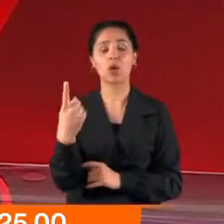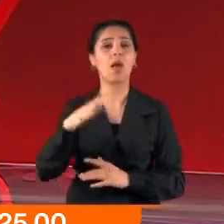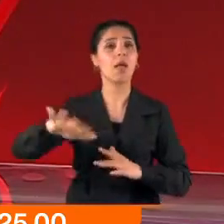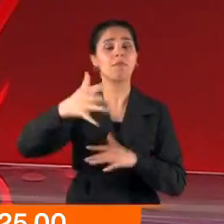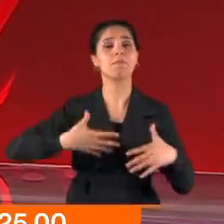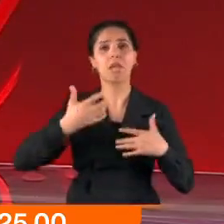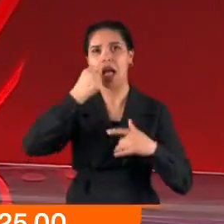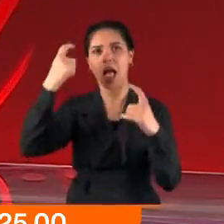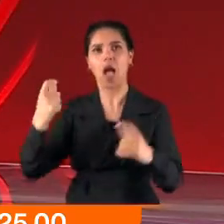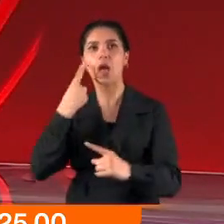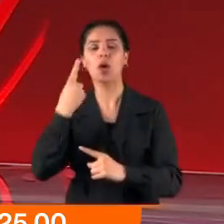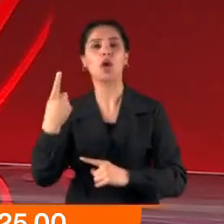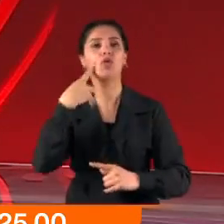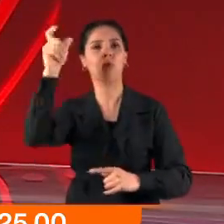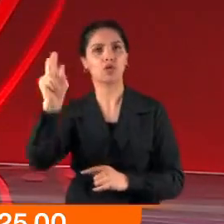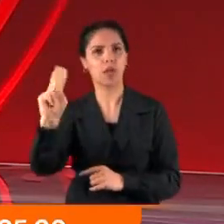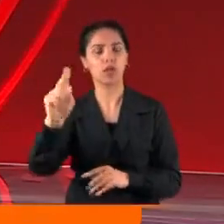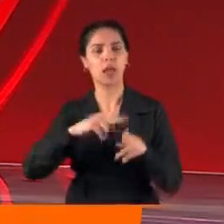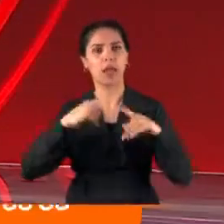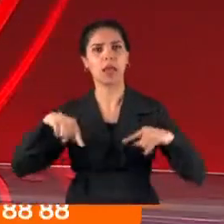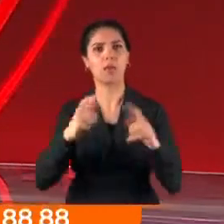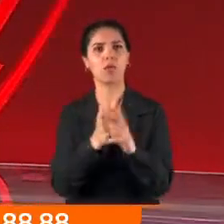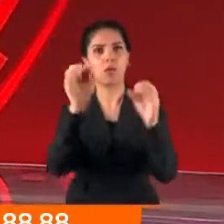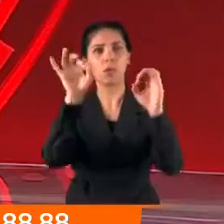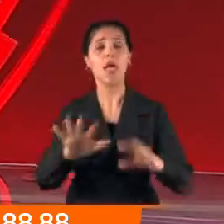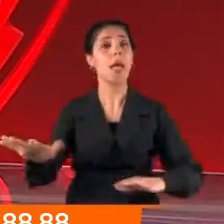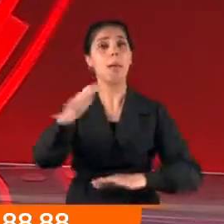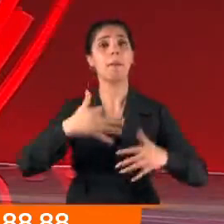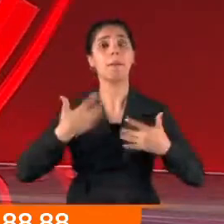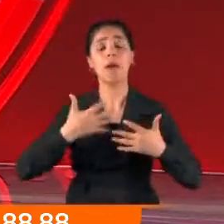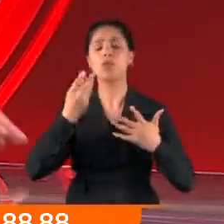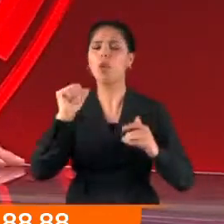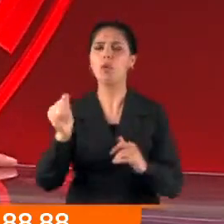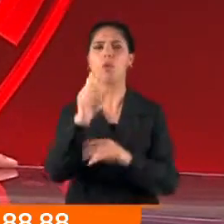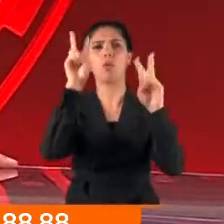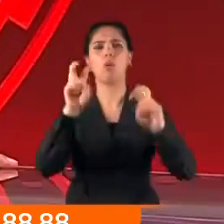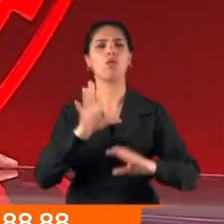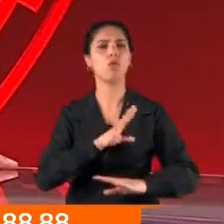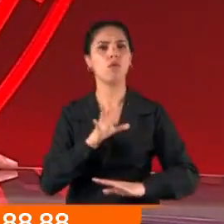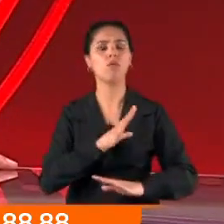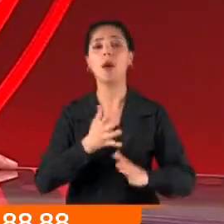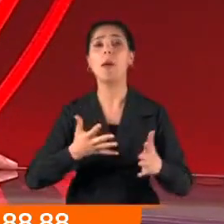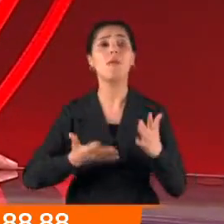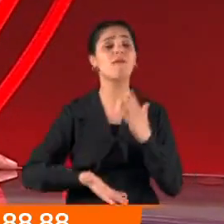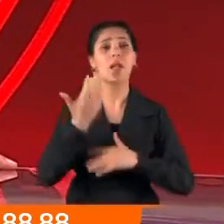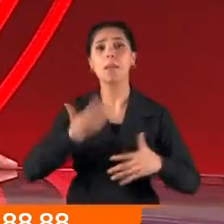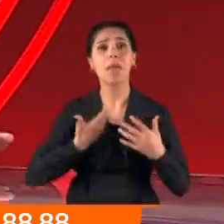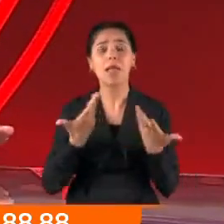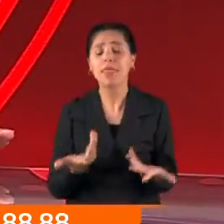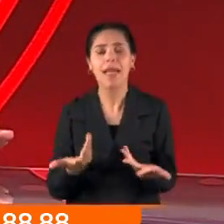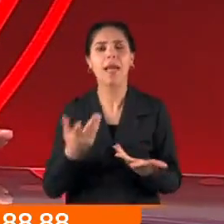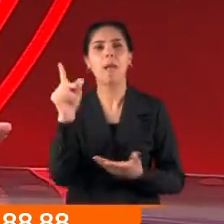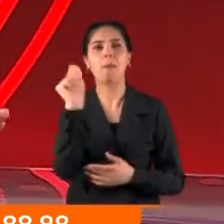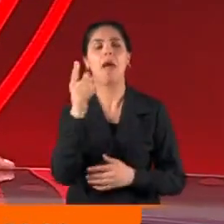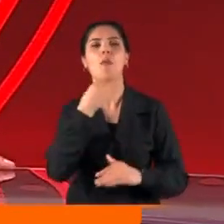Çok önemli bir toplantı var. Cumhurbaşkanı Erdoğan kabineyi topladı. Hepimizin merak ettiği çok önemli konular var masada. En çok merak edilen memur ve